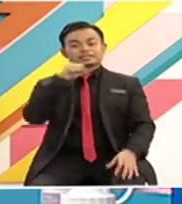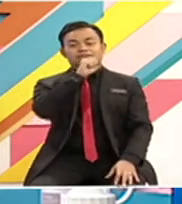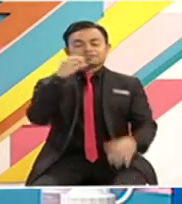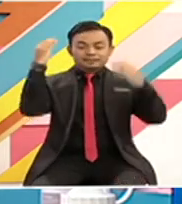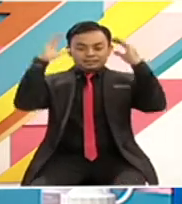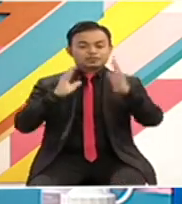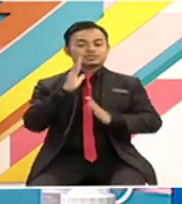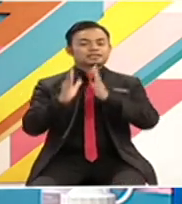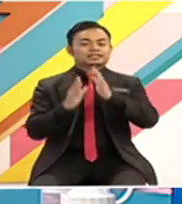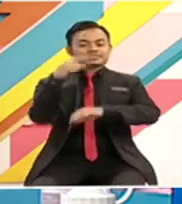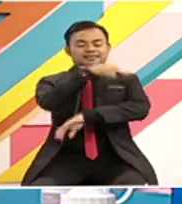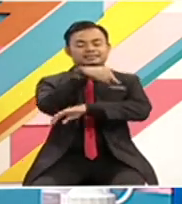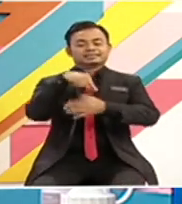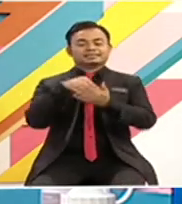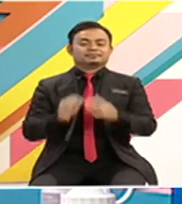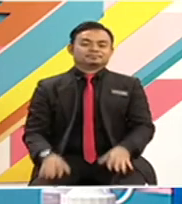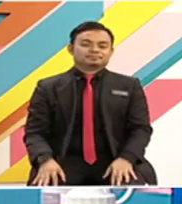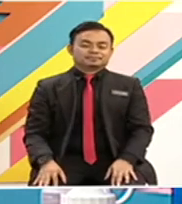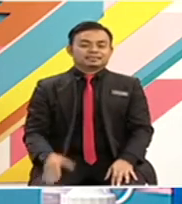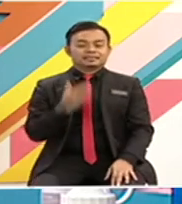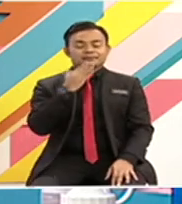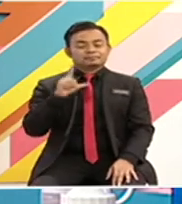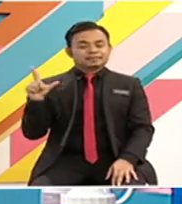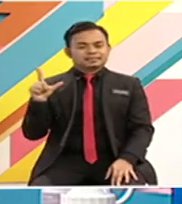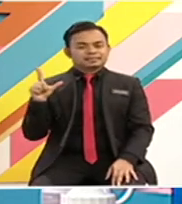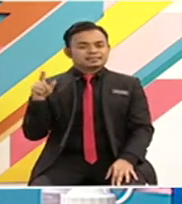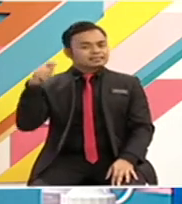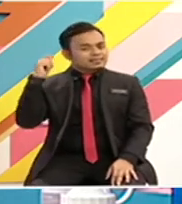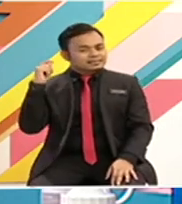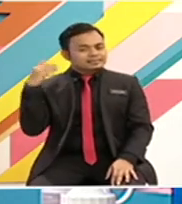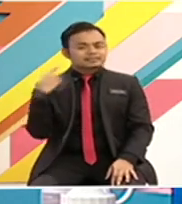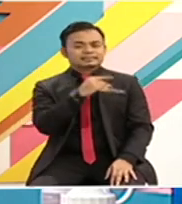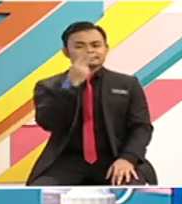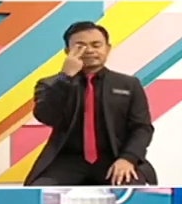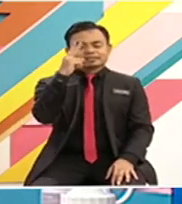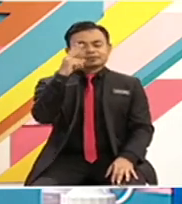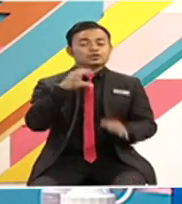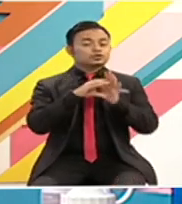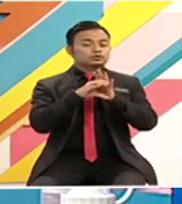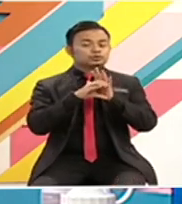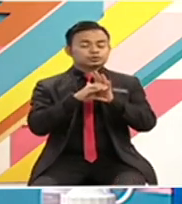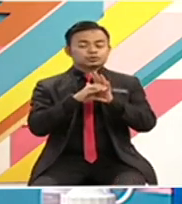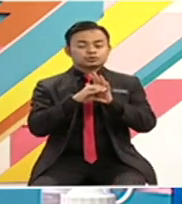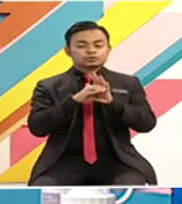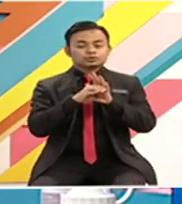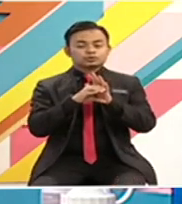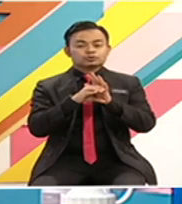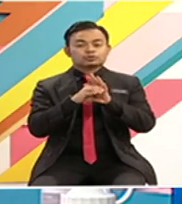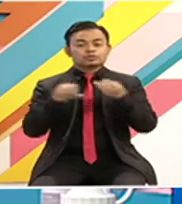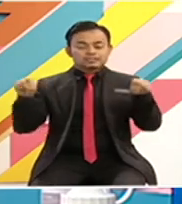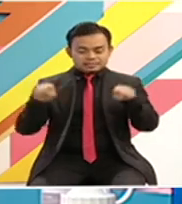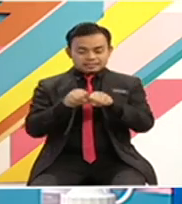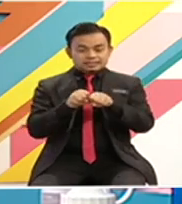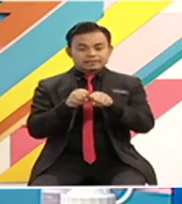Baiklah sego sebentar tadi kita telah melihat contoh-contoh semulajadi dan juga buatan bagi seni visual